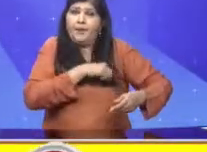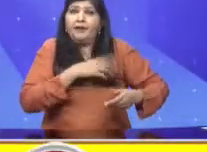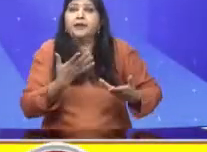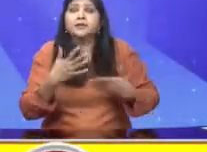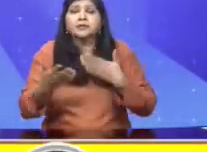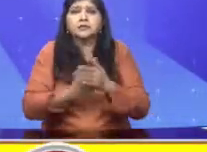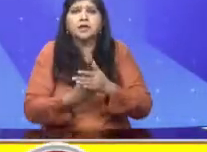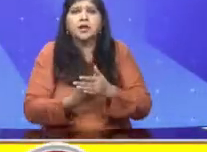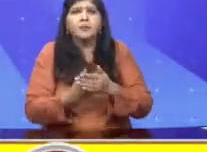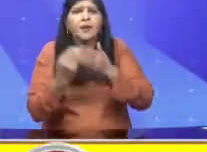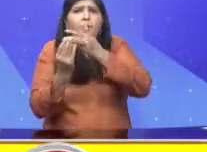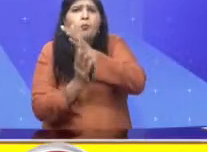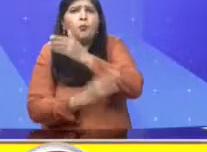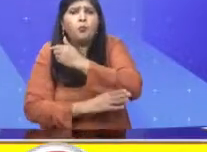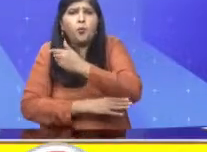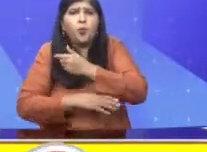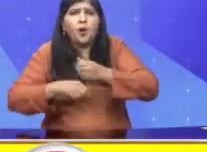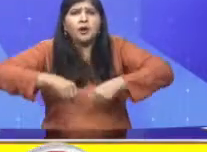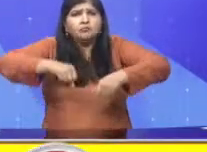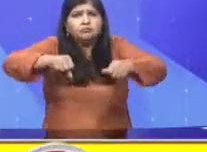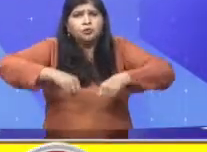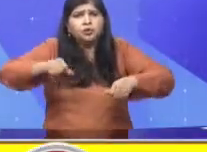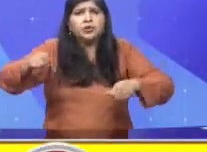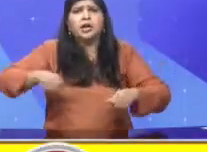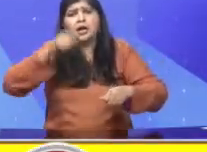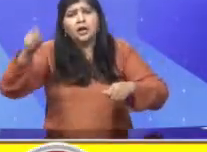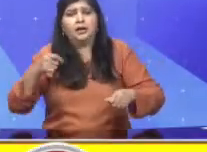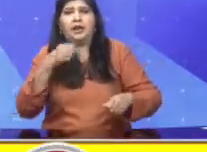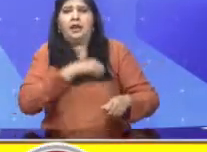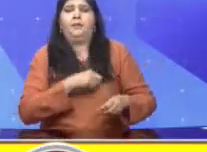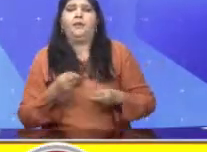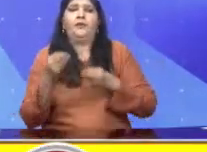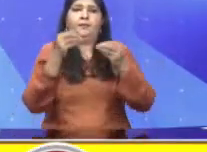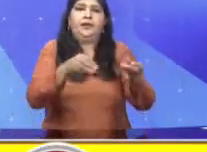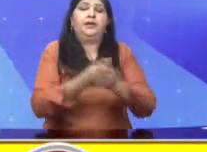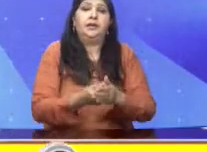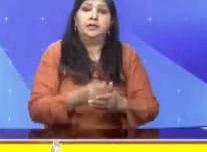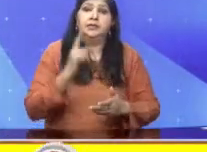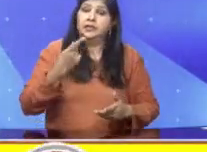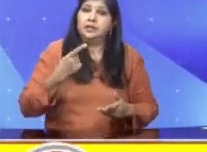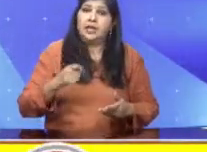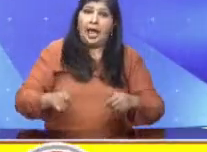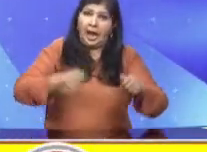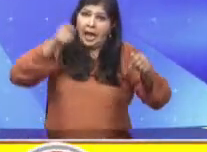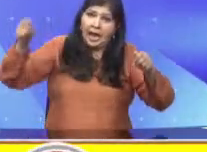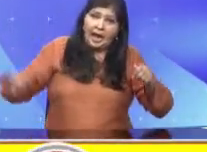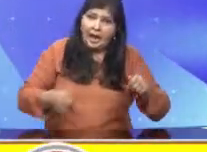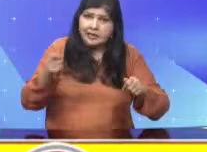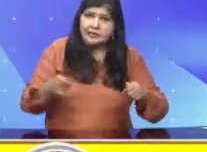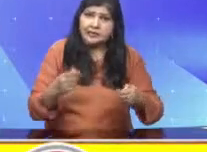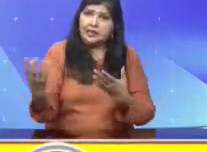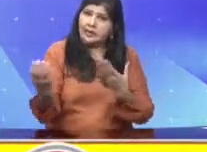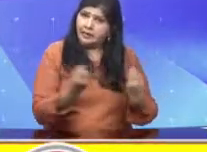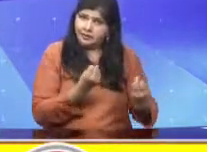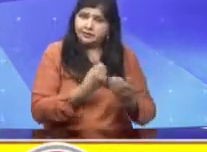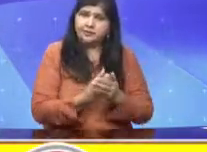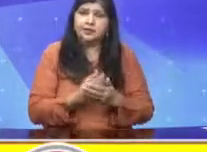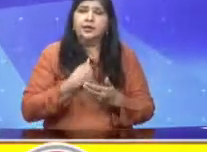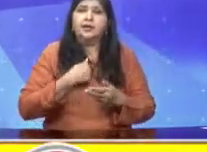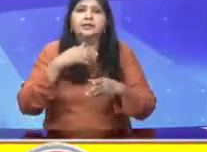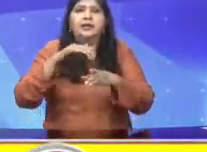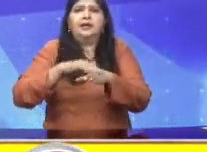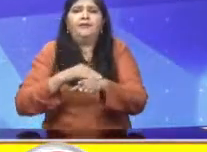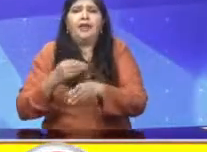हमारे गरीब बुनकर भाईयों बहनों को ही होता है। इसलिए खादी खरीदना एक तरह से जन